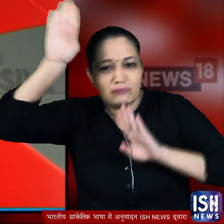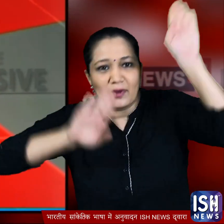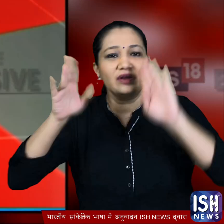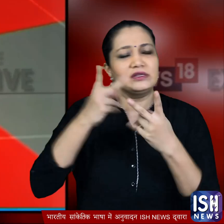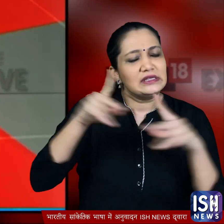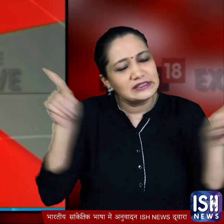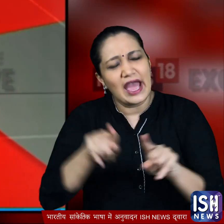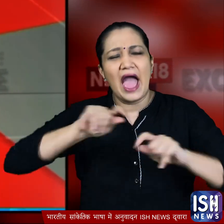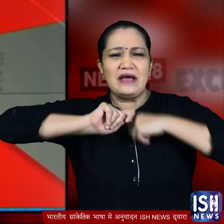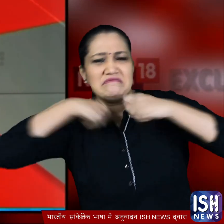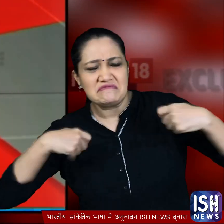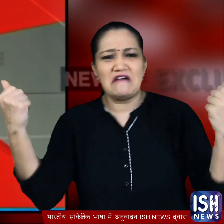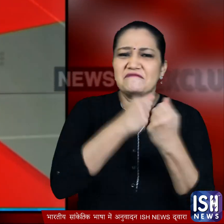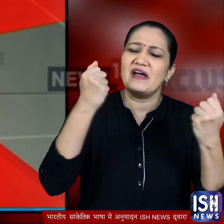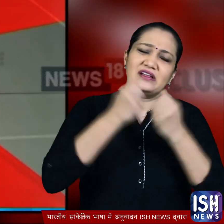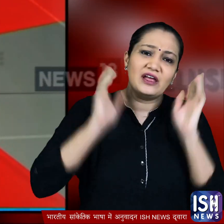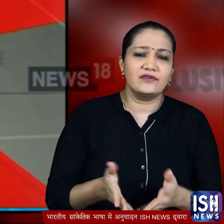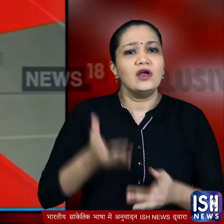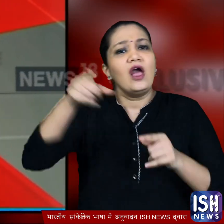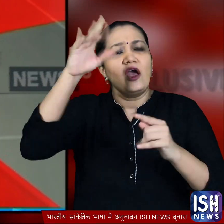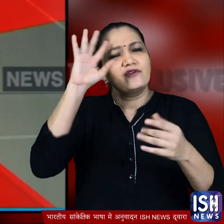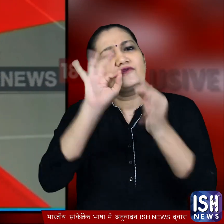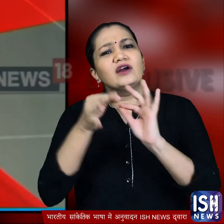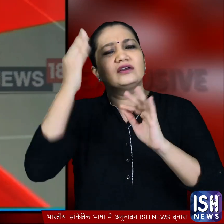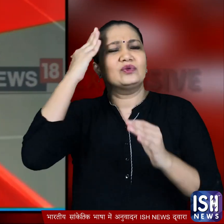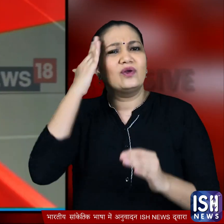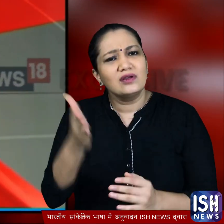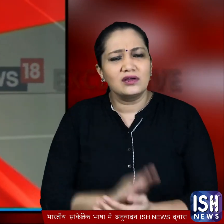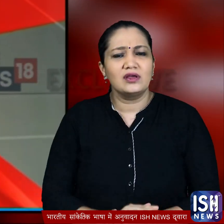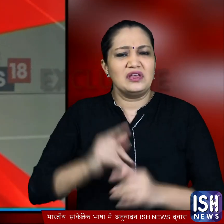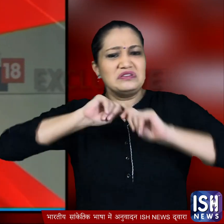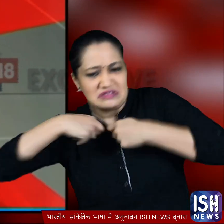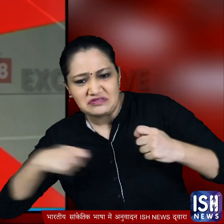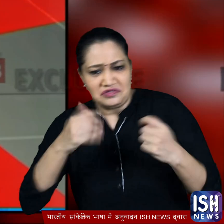पर ऐसी ही गुंडागर्दी देखते हैं, क्योंकि वहां मान लिया गया है कि ब्लॉक प्रमुख का चुनाव